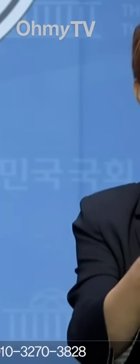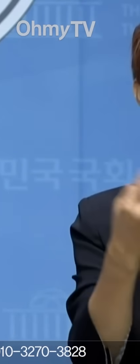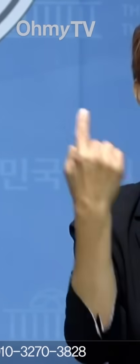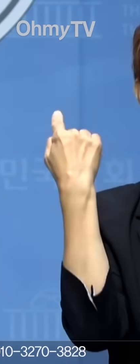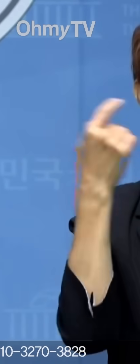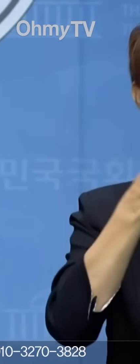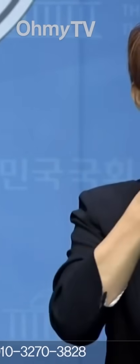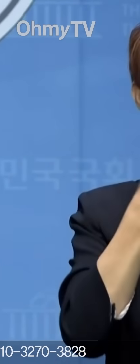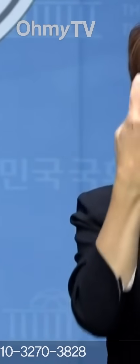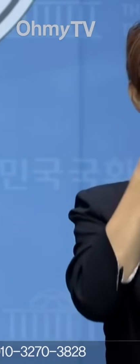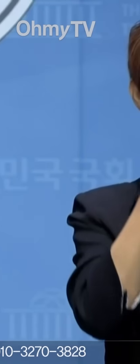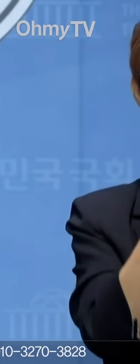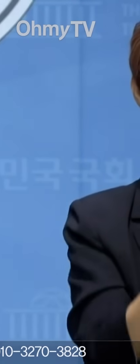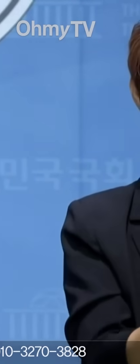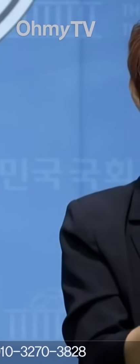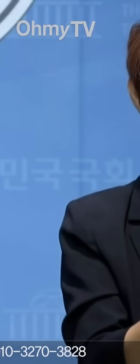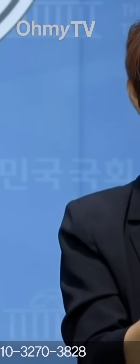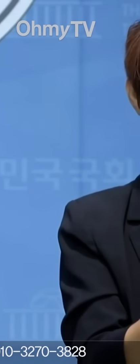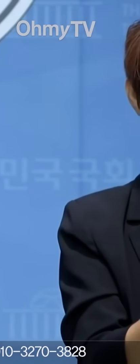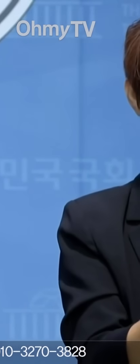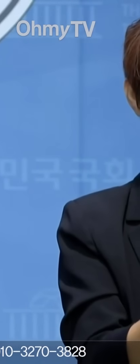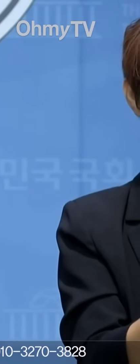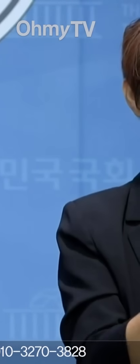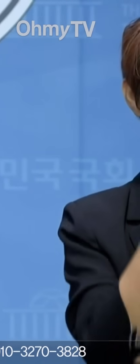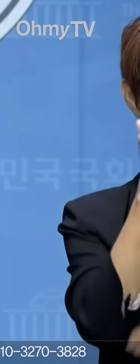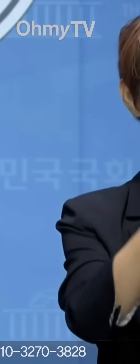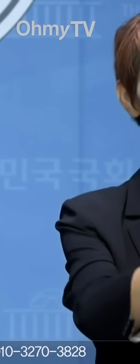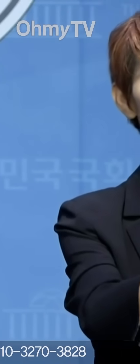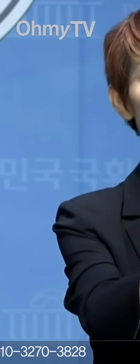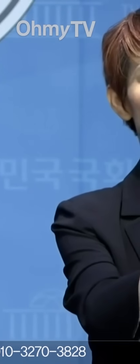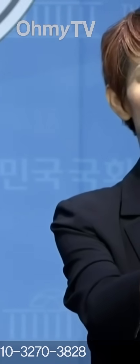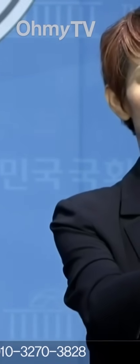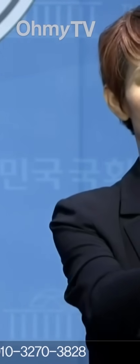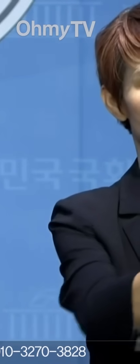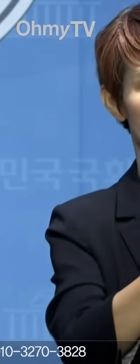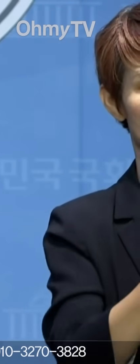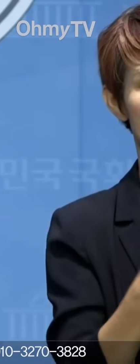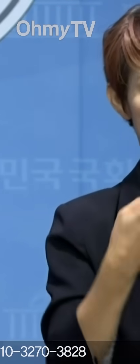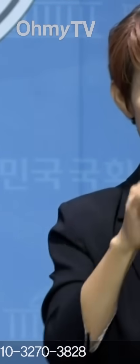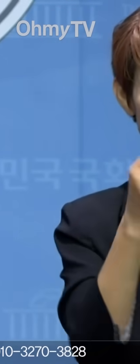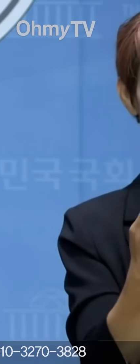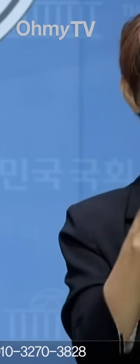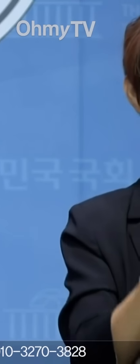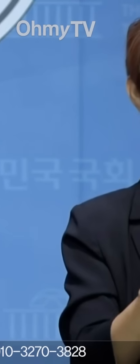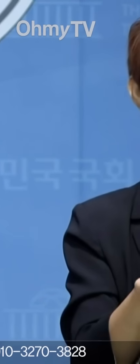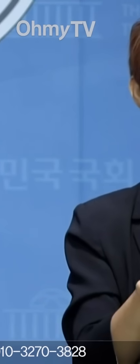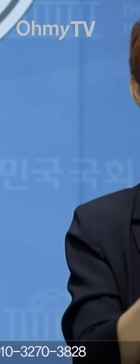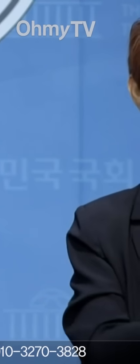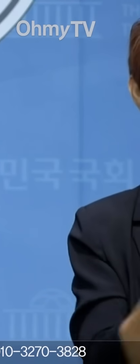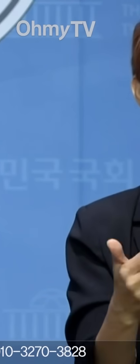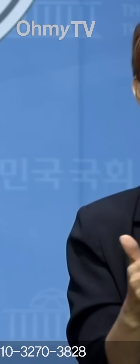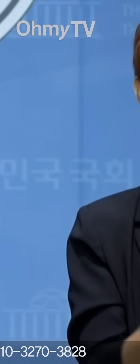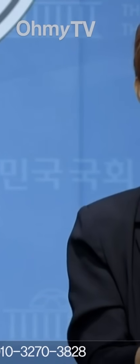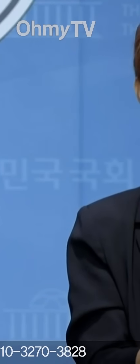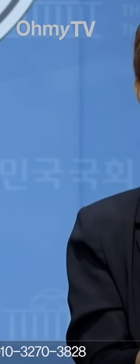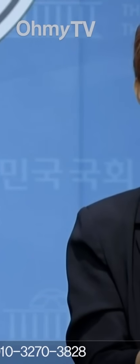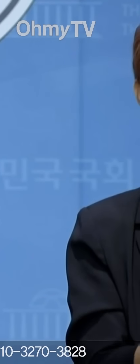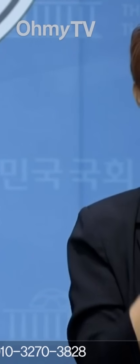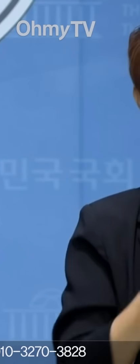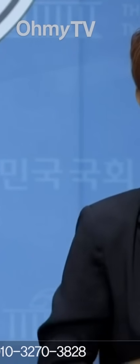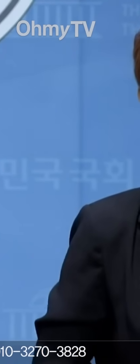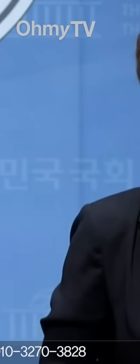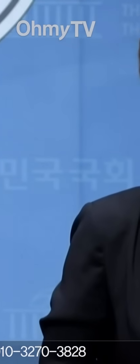수원지검이 의견을 밝혔습니다. 즉 리호남은 위장 신분을 이용했다라고 하는